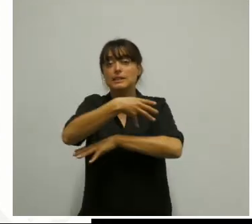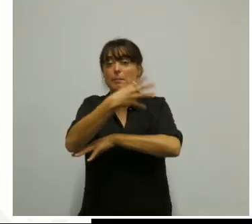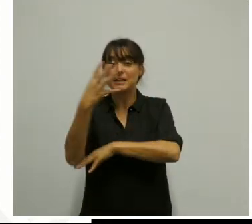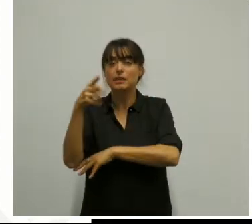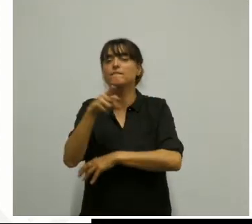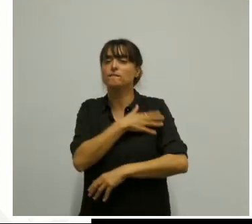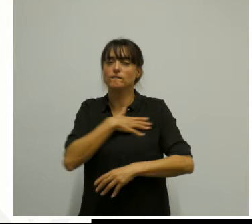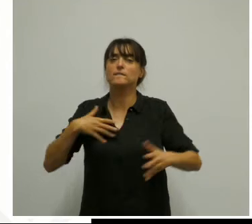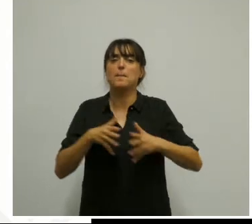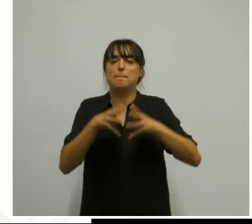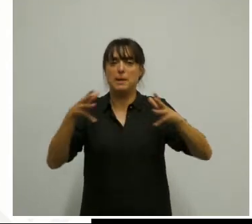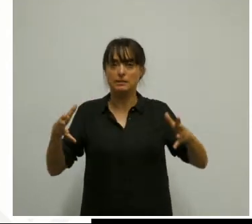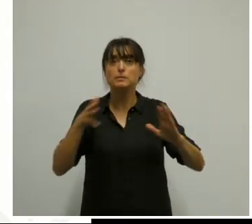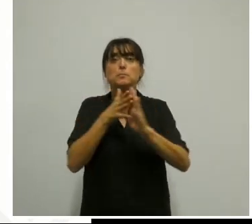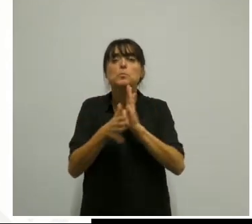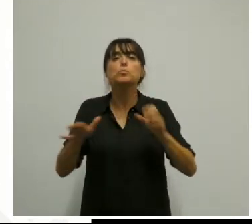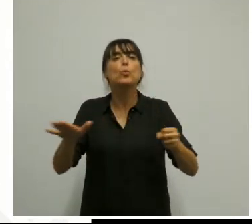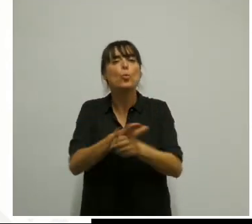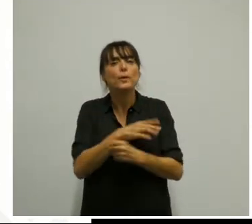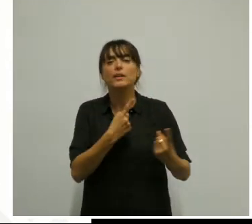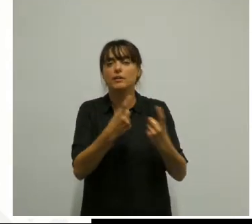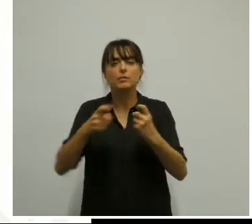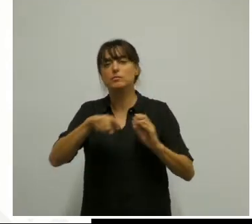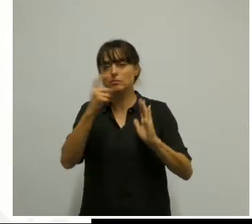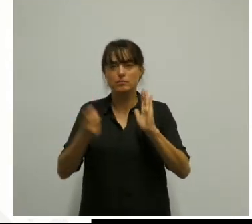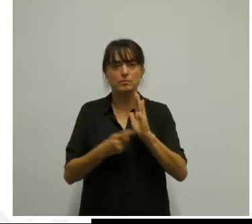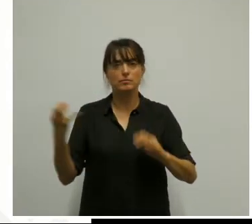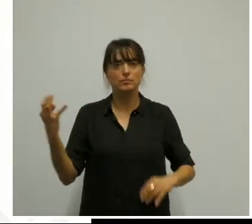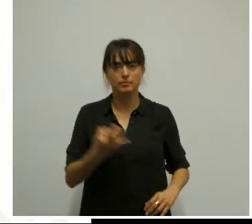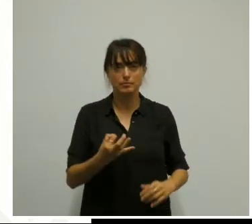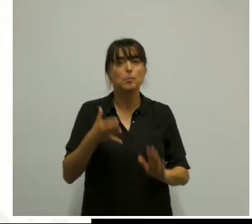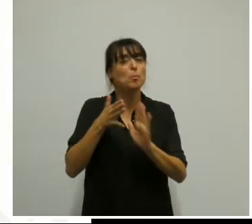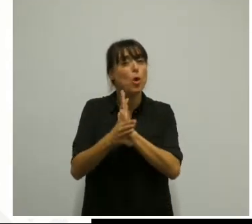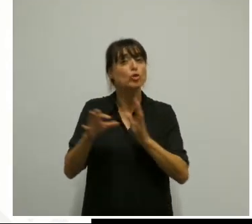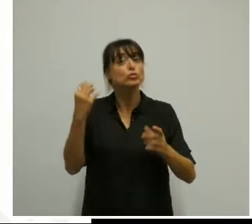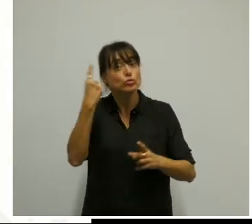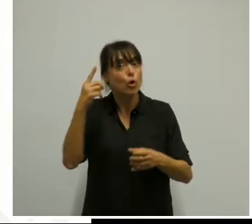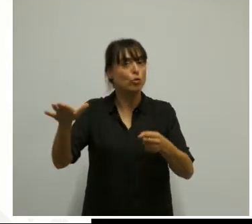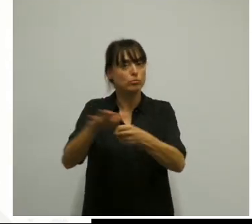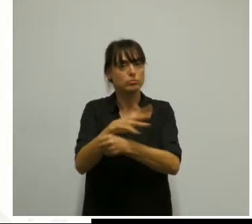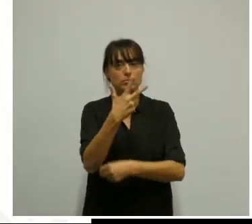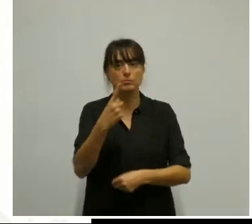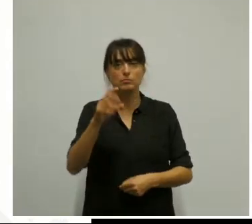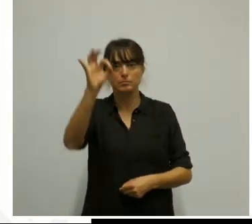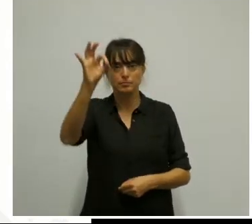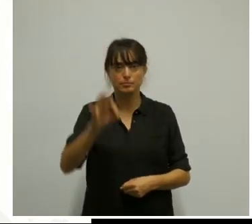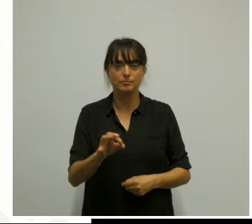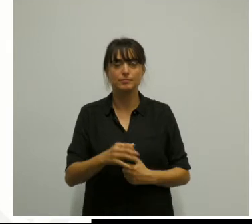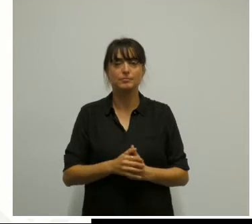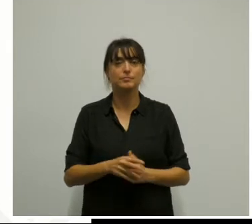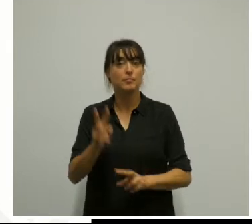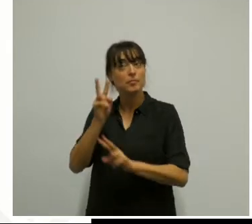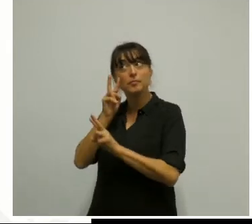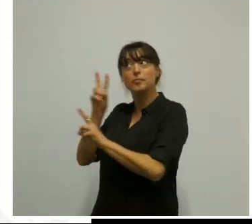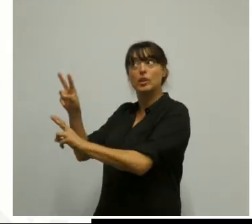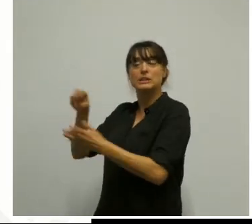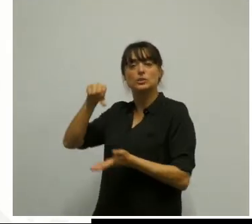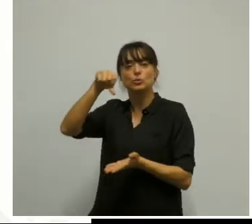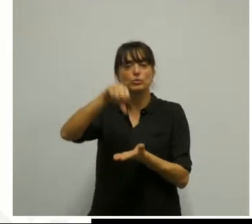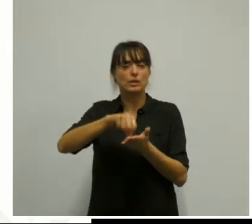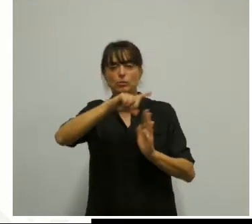endavant. Aquí podem veure la ciutat en complet, que tenim